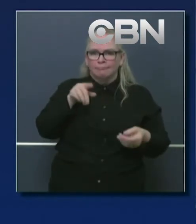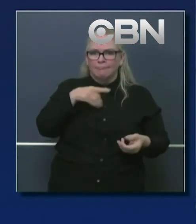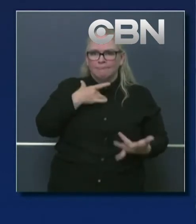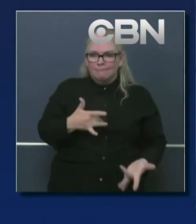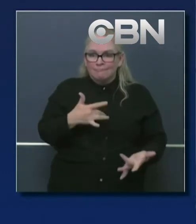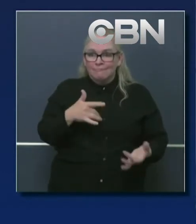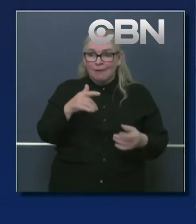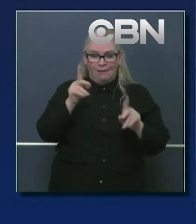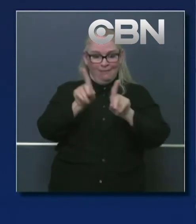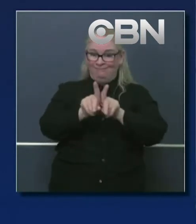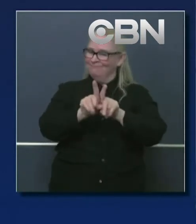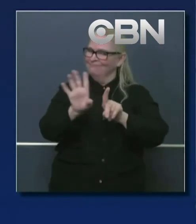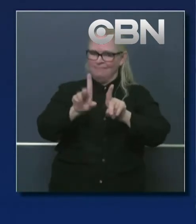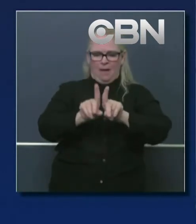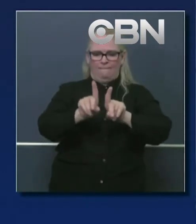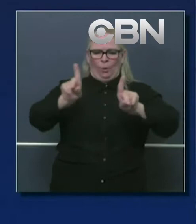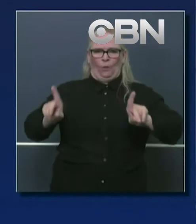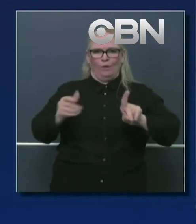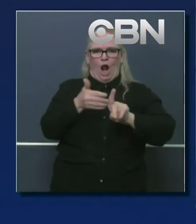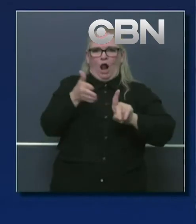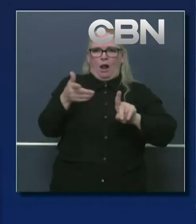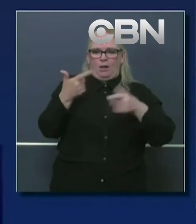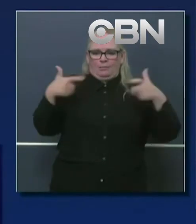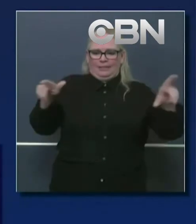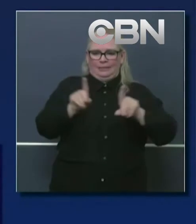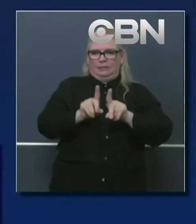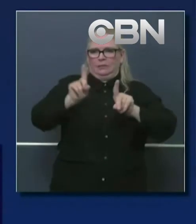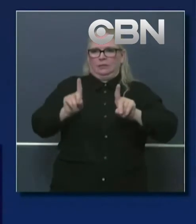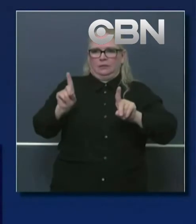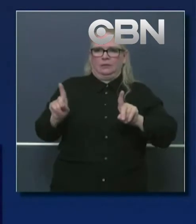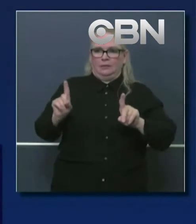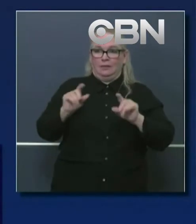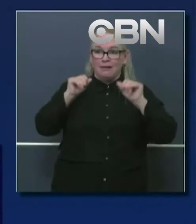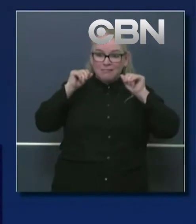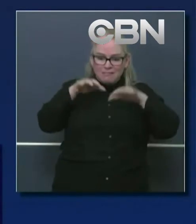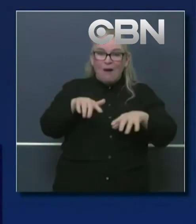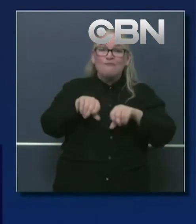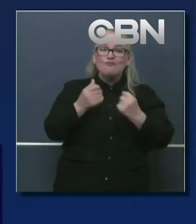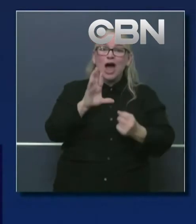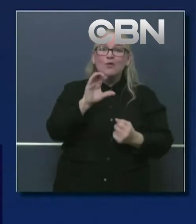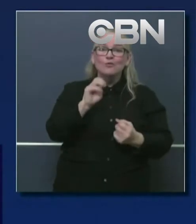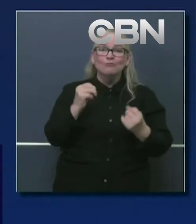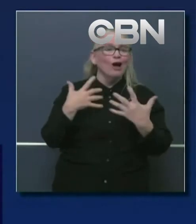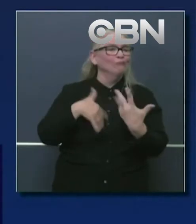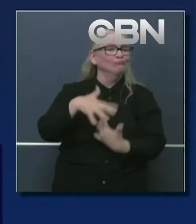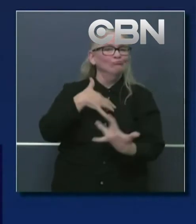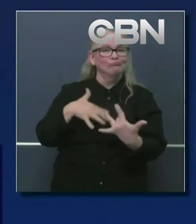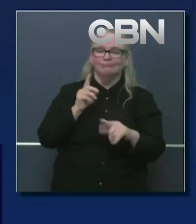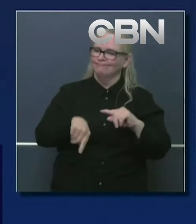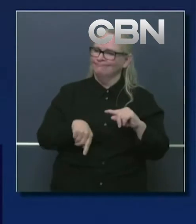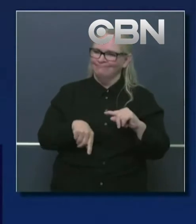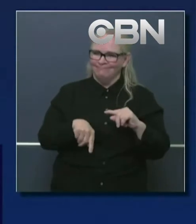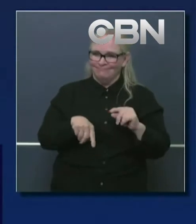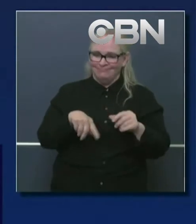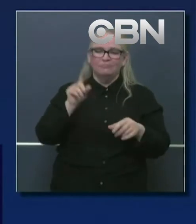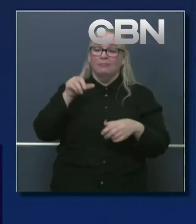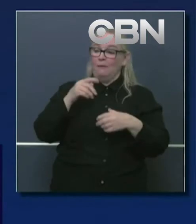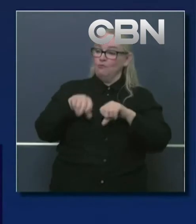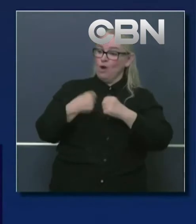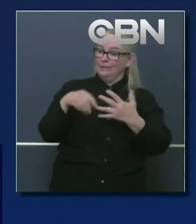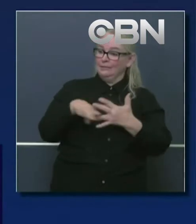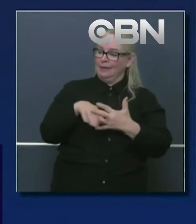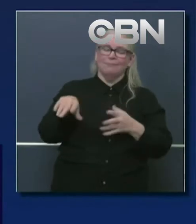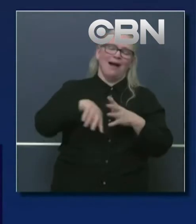phải quý vị lo sợ thì tôi bị mất quyền tự do". Tuần trước đã có hàng trăm người cũng biểu tình bên ngoài Quốc hội để phản đối lệnh ở